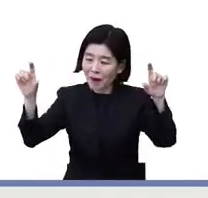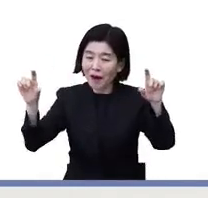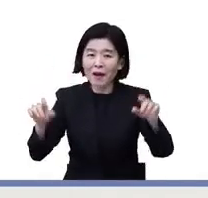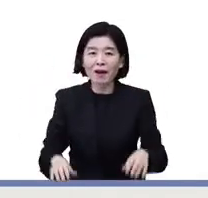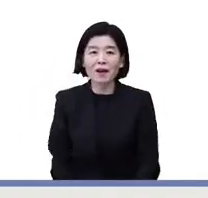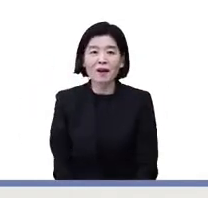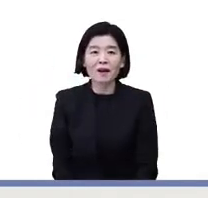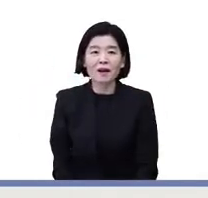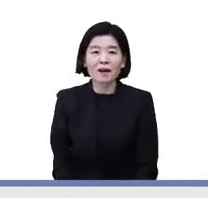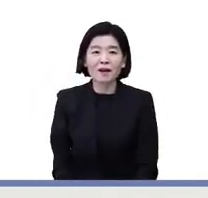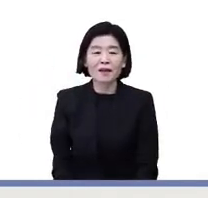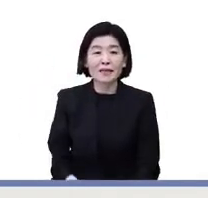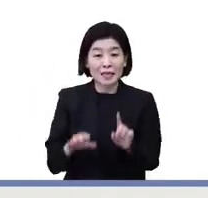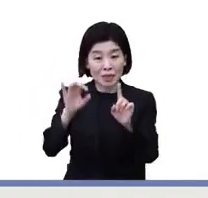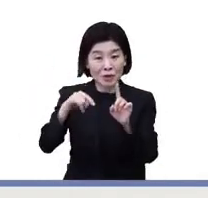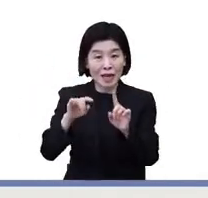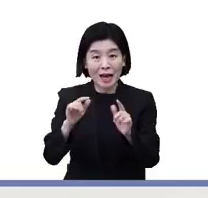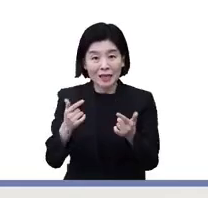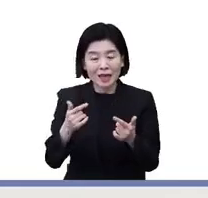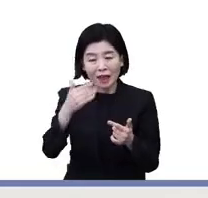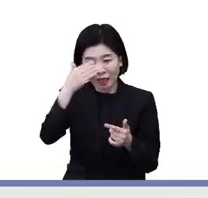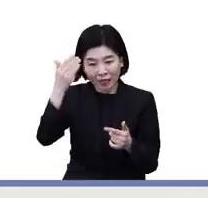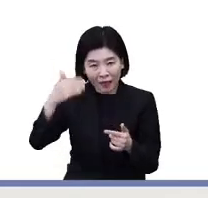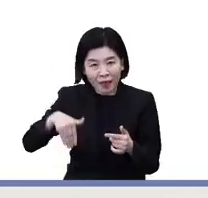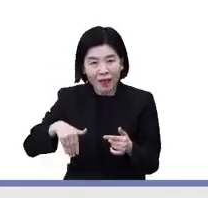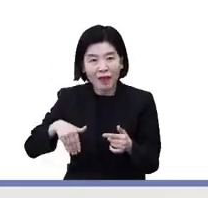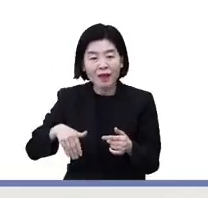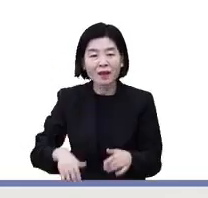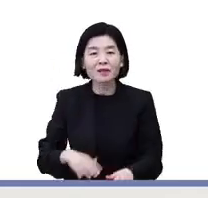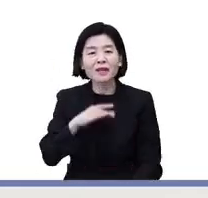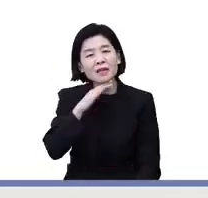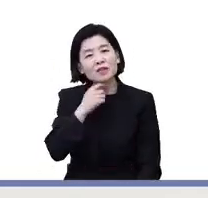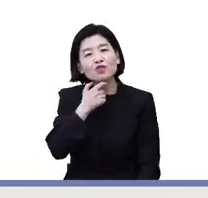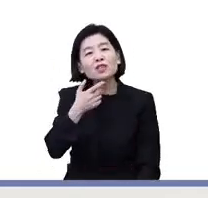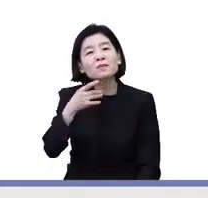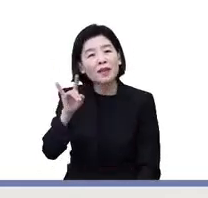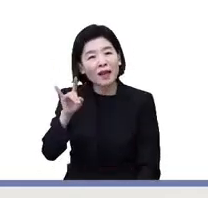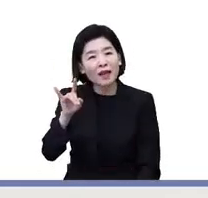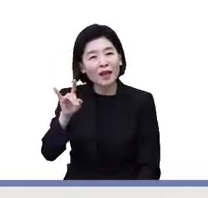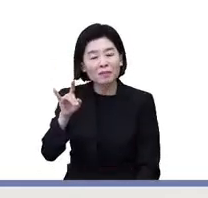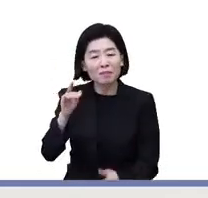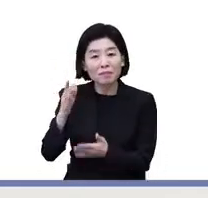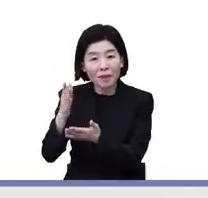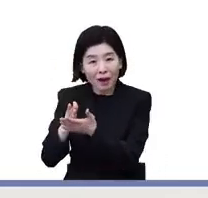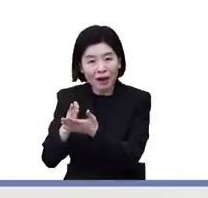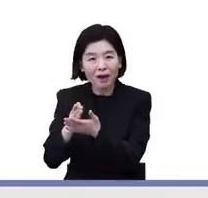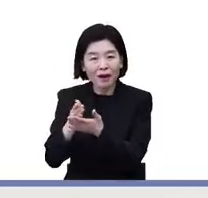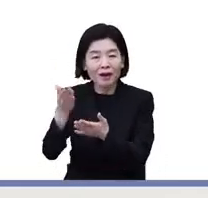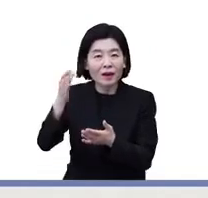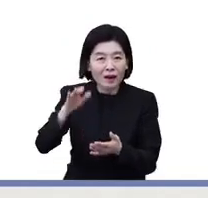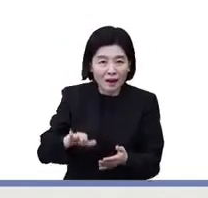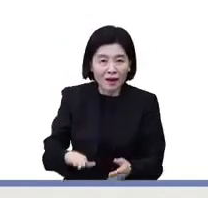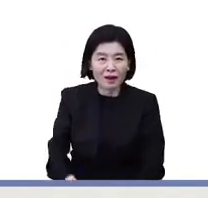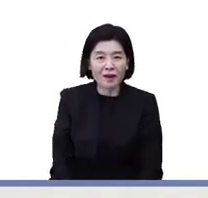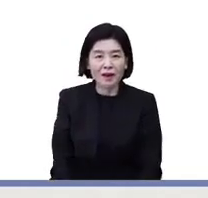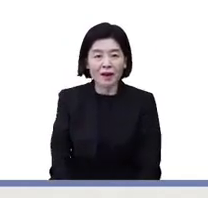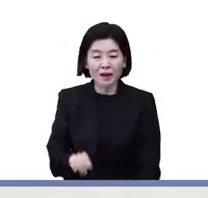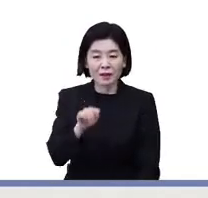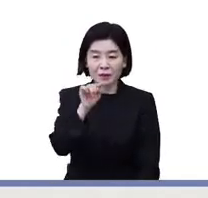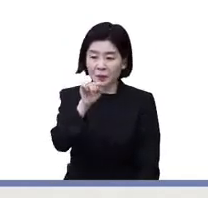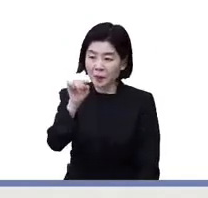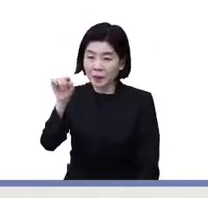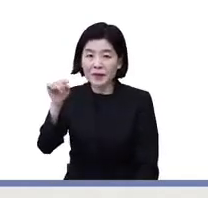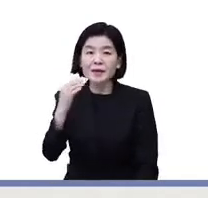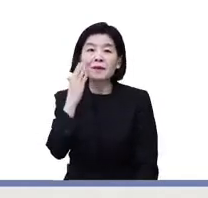1위가 아닌 경우들이 있는데 중간에 60대에 1위가 아닌 걸로 나오지만 보시면은 여기서 점을